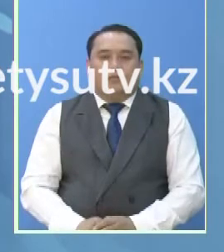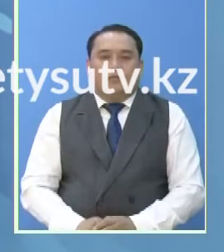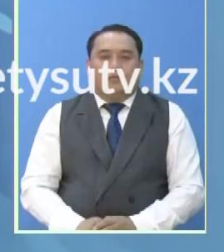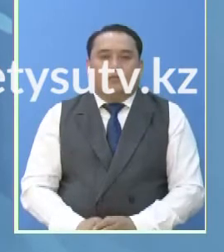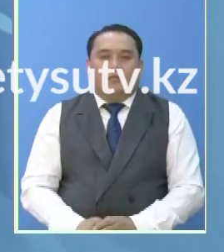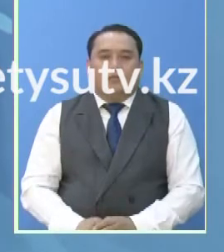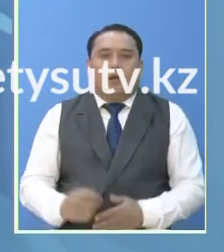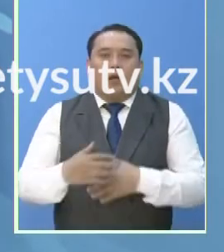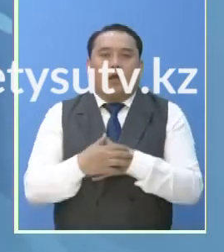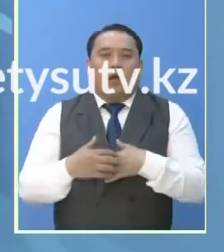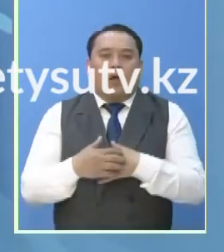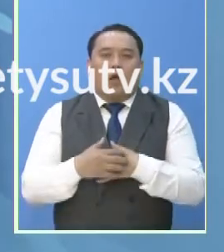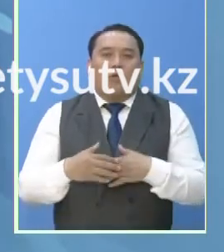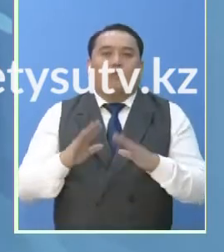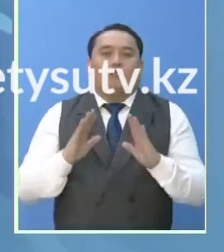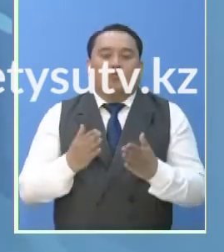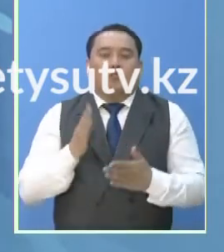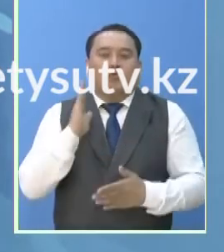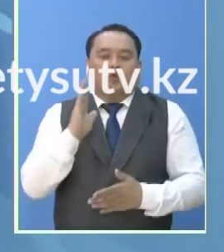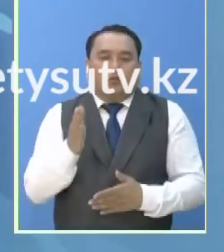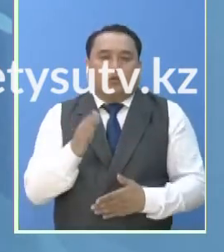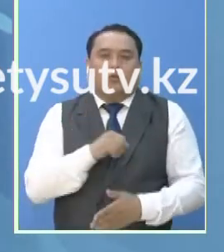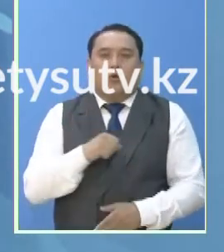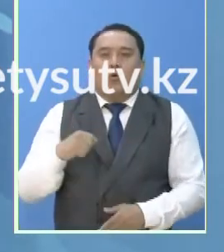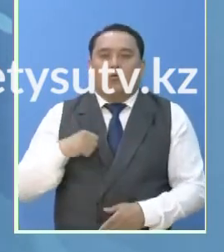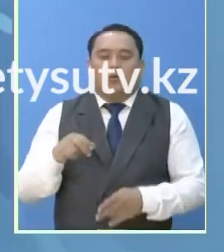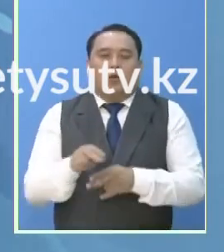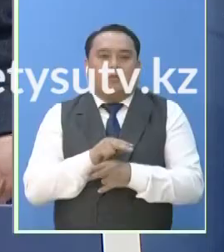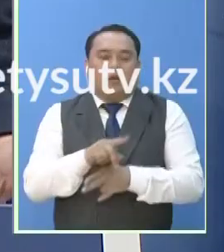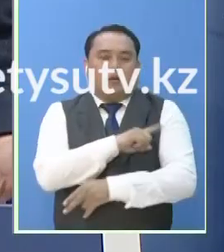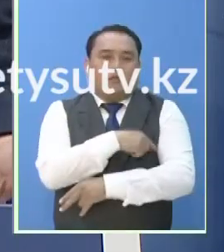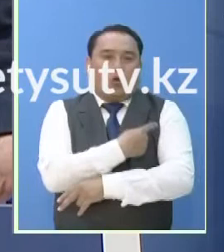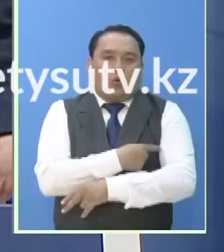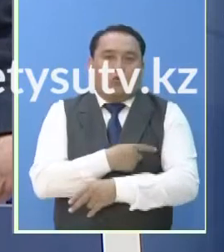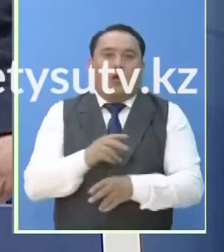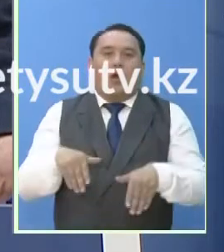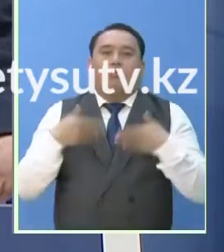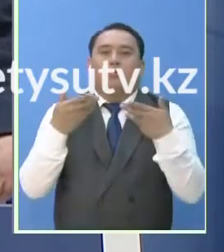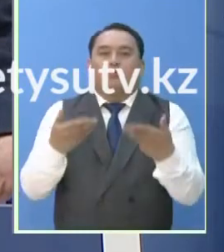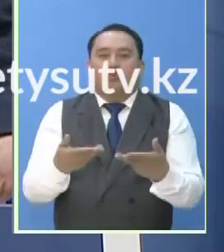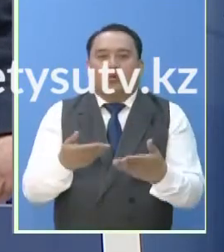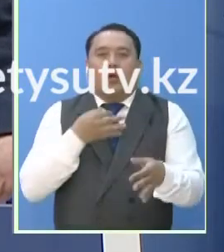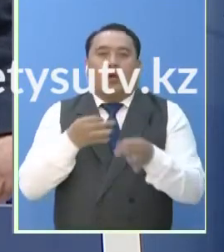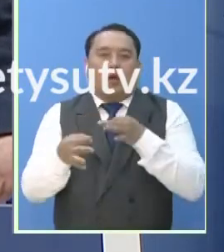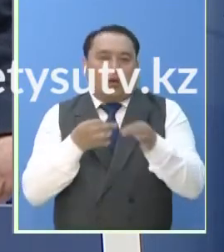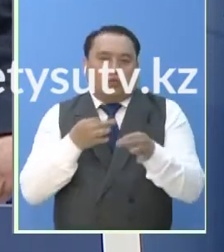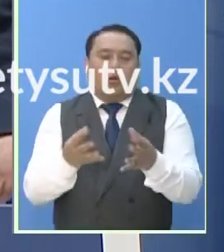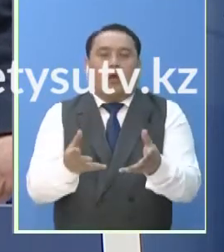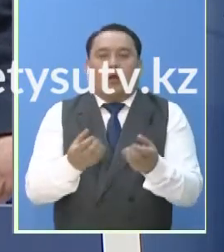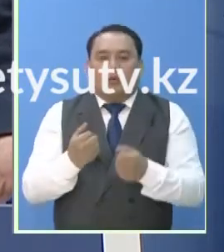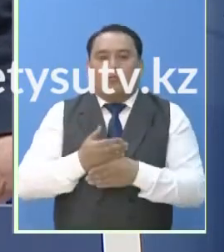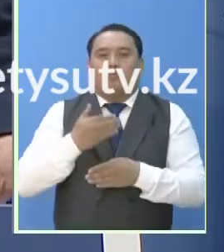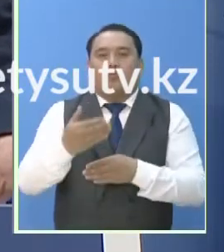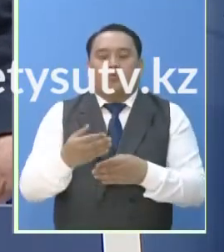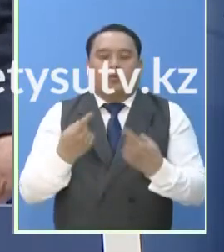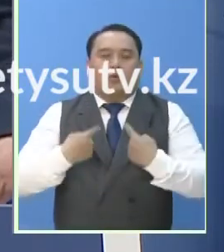ала енді аллергиясы бар болатын болса, өзіңіздің жаңағы емханаңыздағы дәрігерлеріңізге жүктеніп, солардан консультация алып, содан кейін